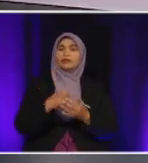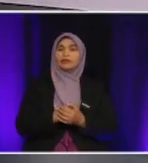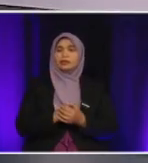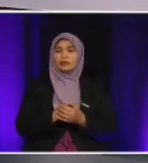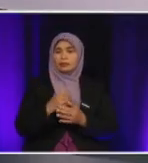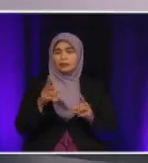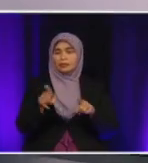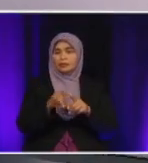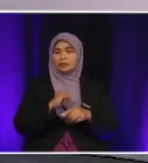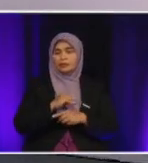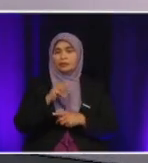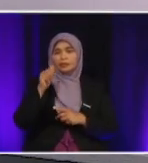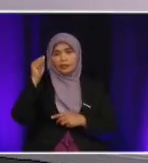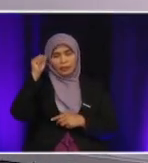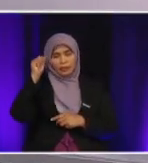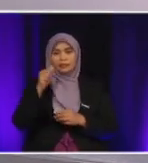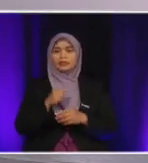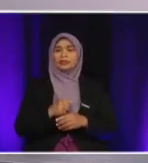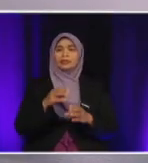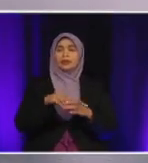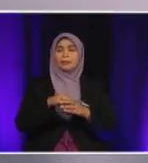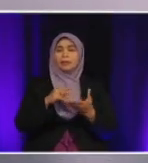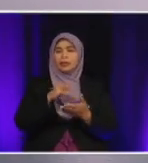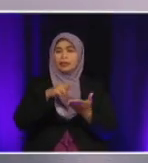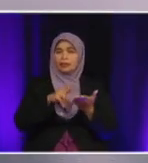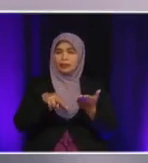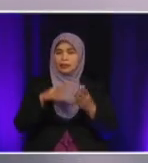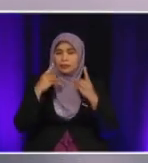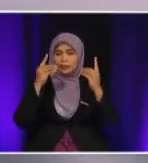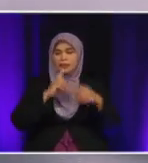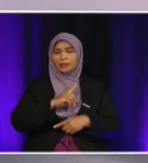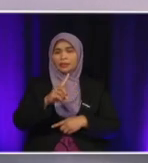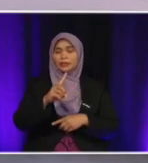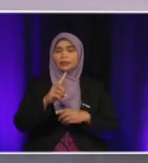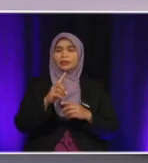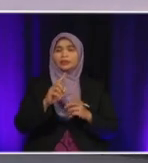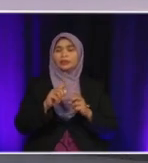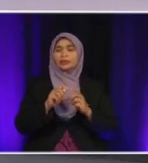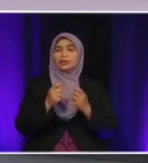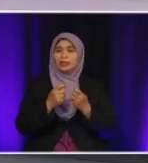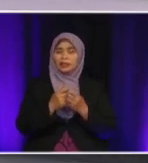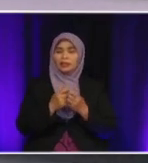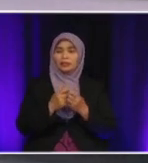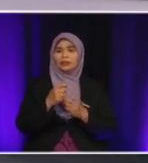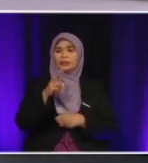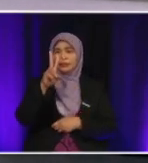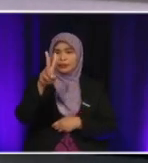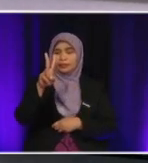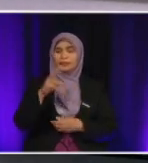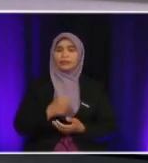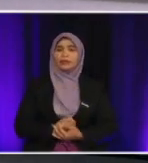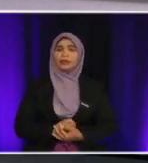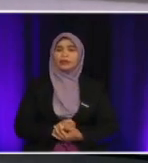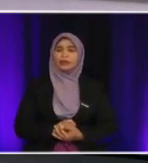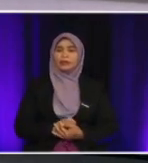pada hari ini dalam slot menengah rendah dalam mata pelajaran Pendidikan Islam tahun atau tingkatan dua Maafkan saya